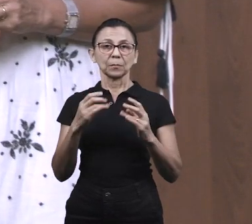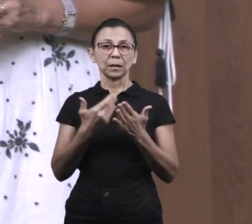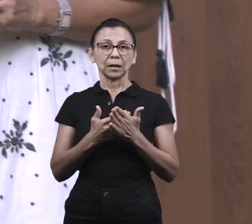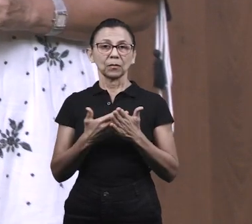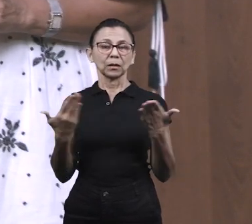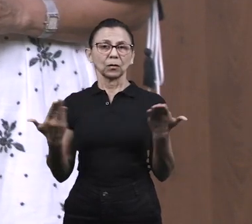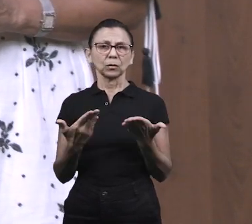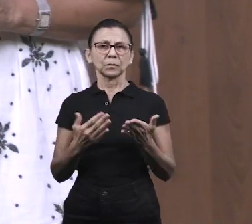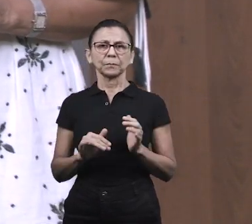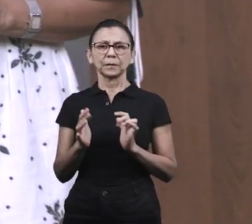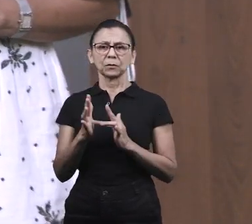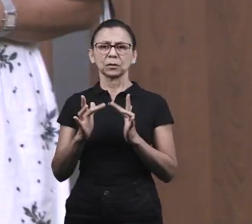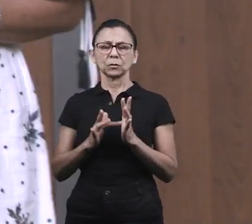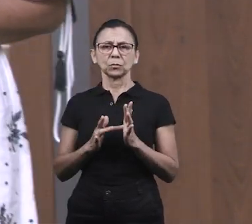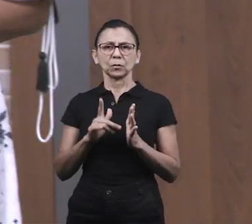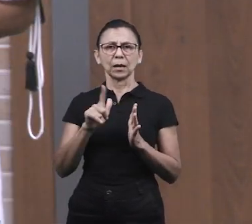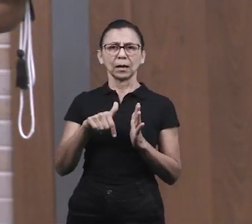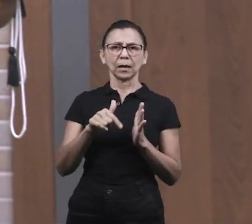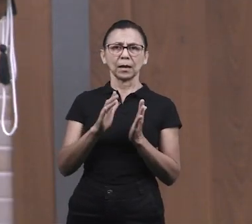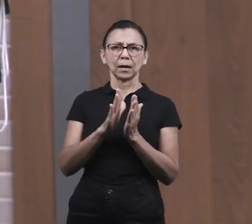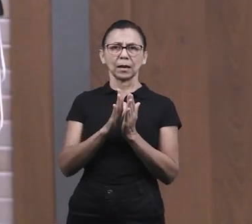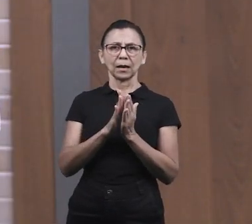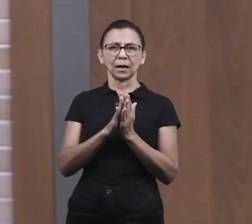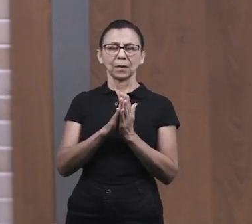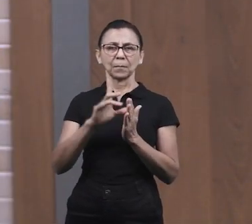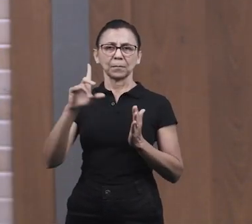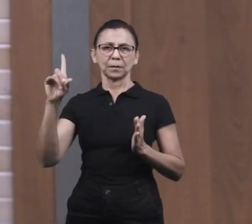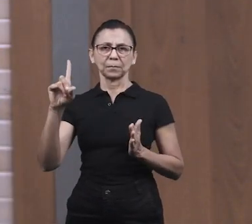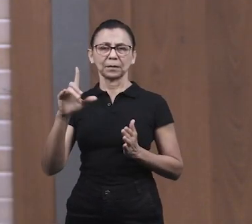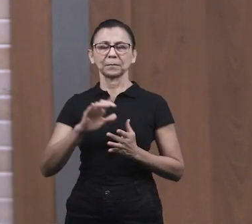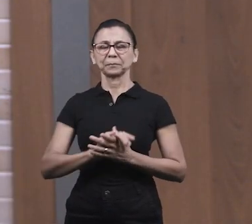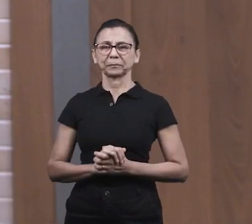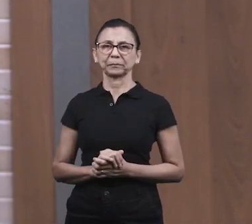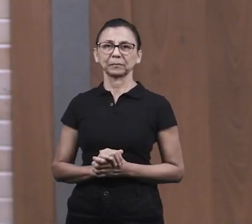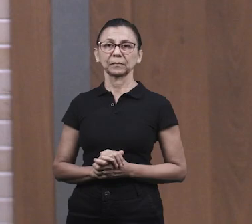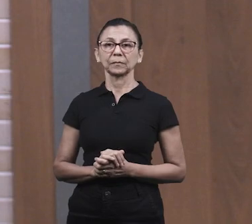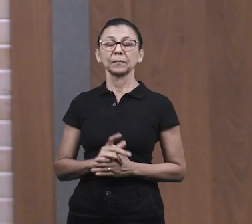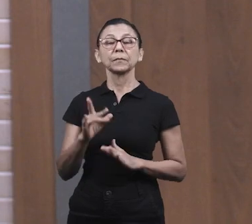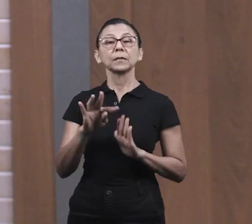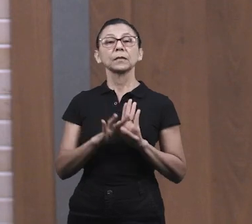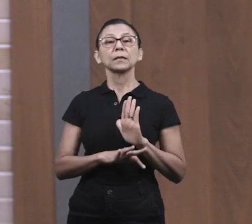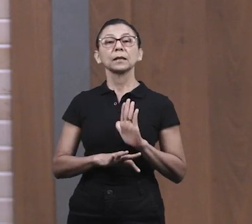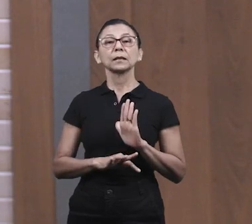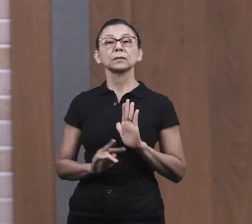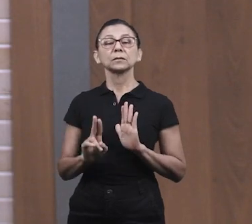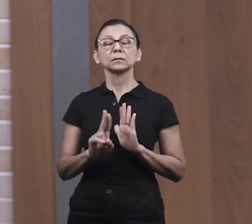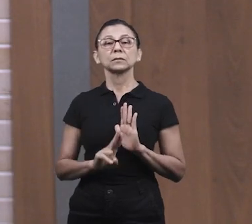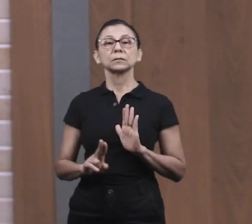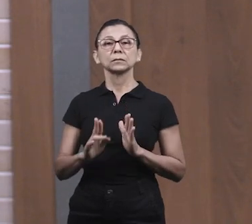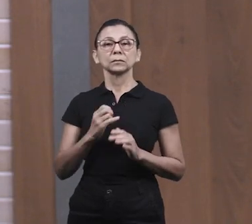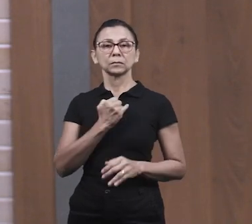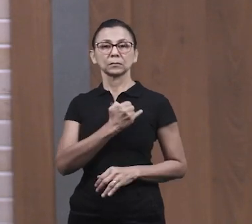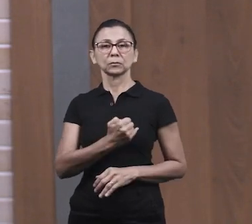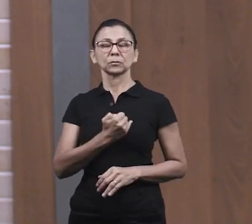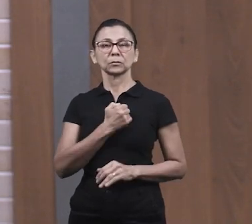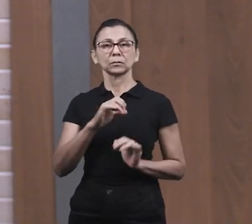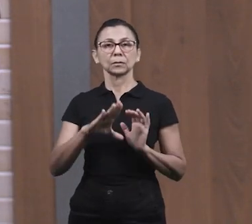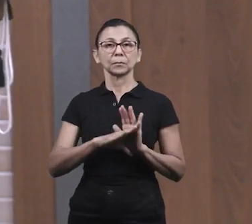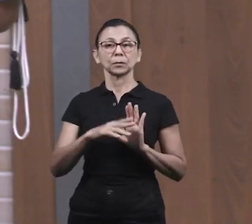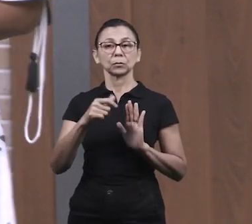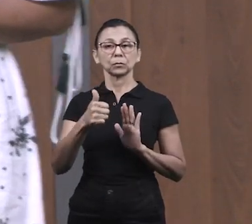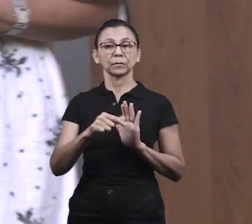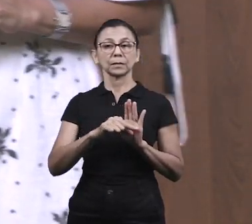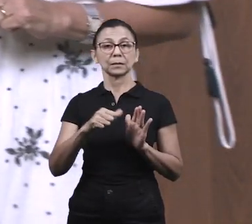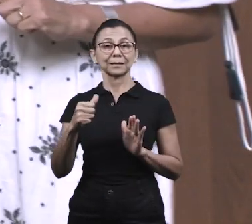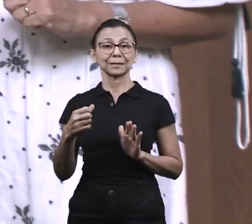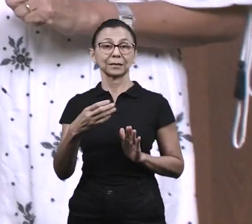la thématique de notre étude porte sur Jésus est la parole. Et le texte que nous allons utiliser se trouve dans l'évangile de Jean,